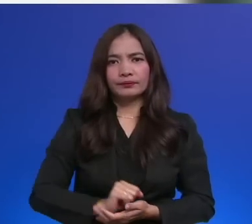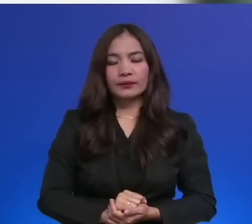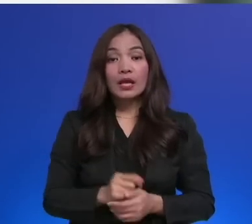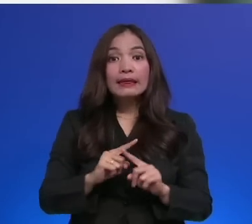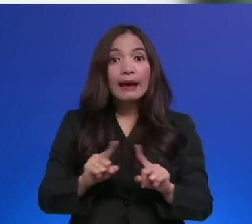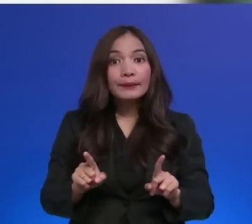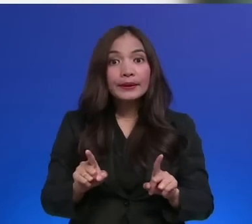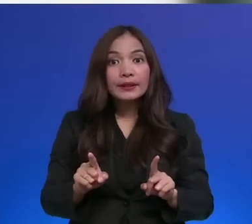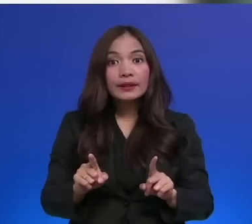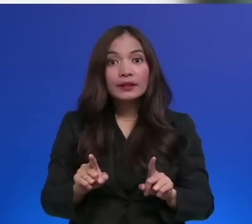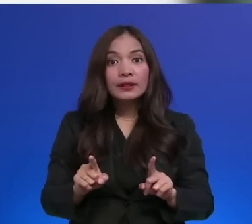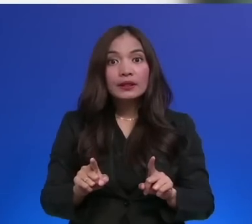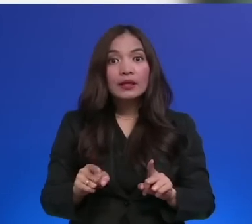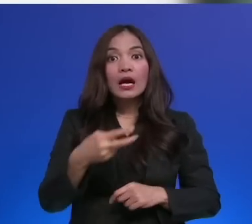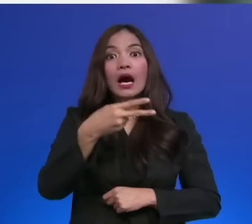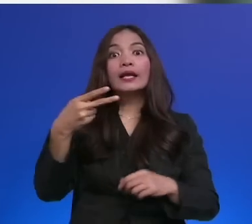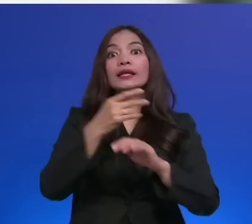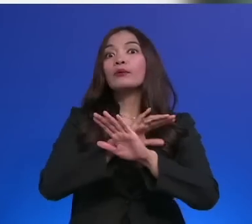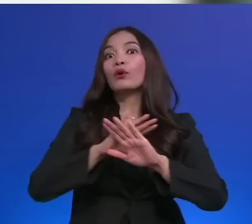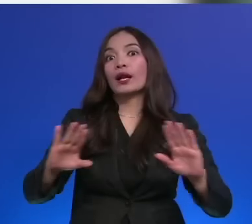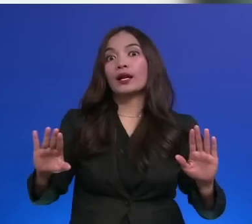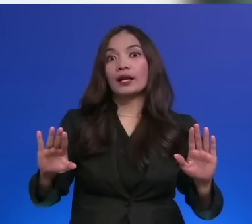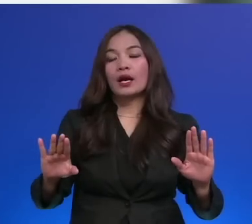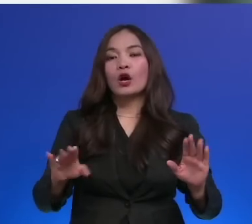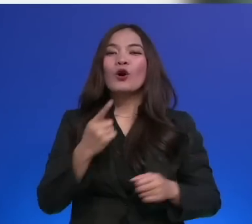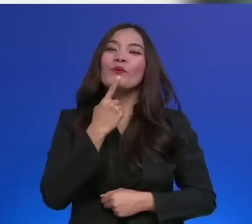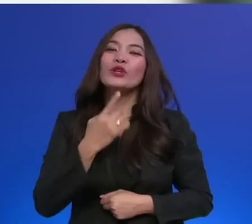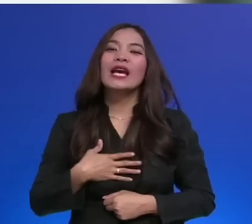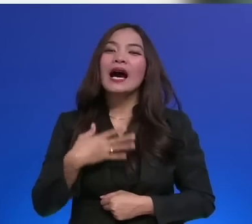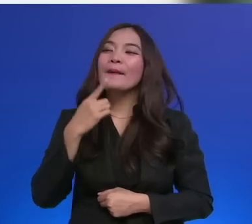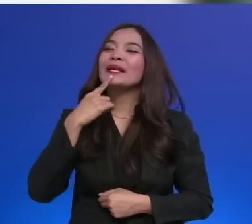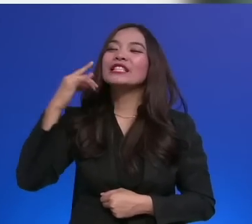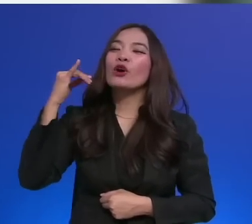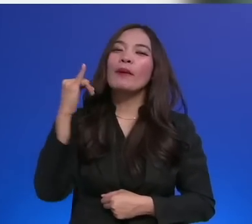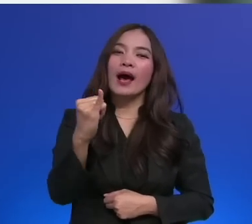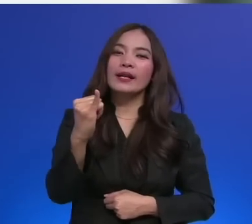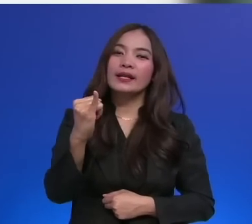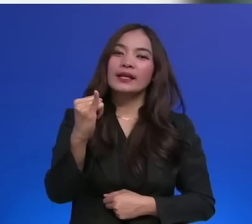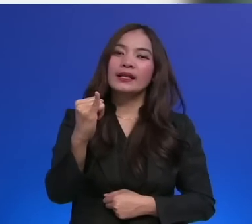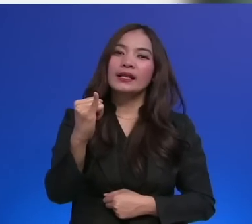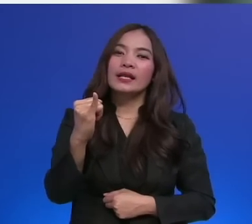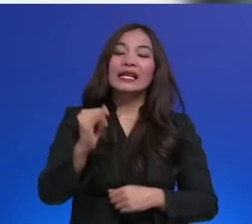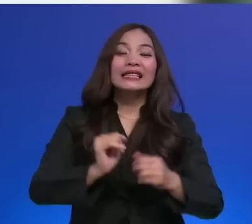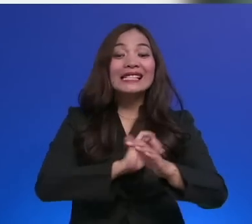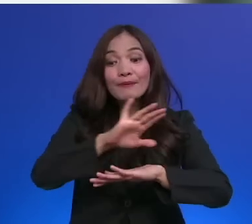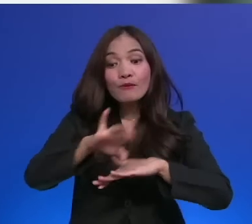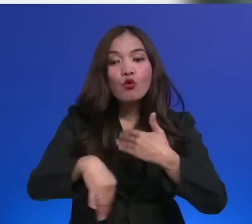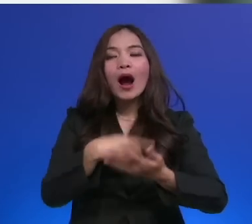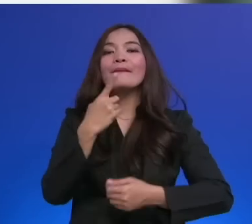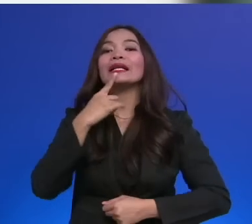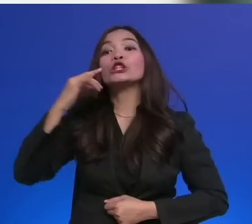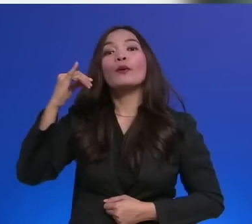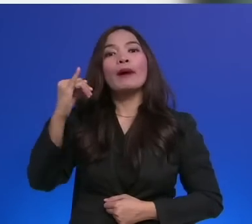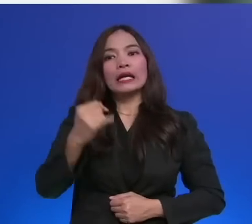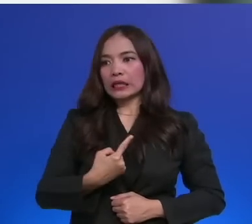Tetapi bukan berarti ada pencobaan, maksud saya, bukan berarti semua pencobaan dapat